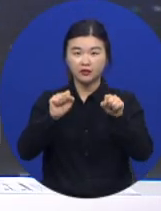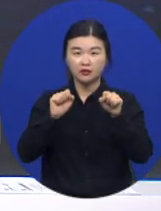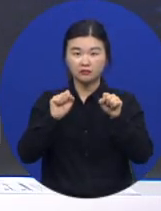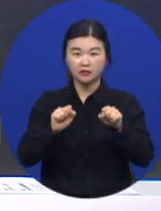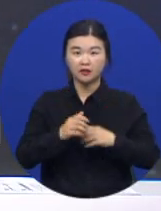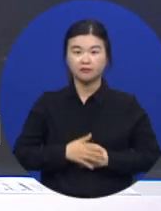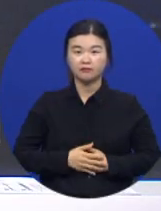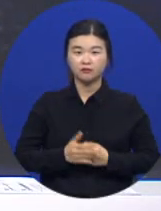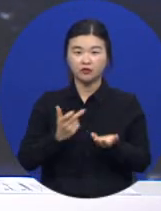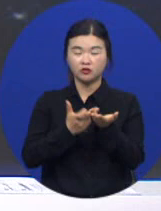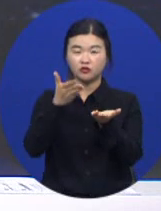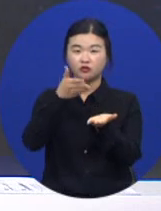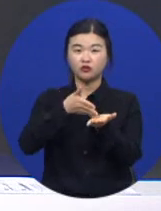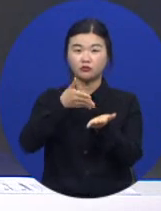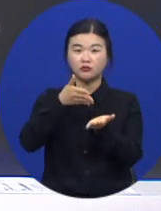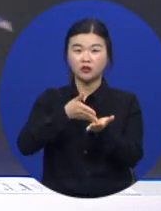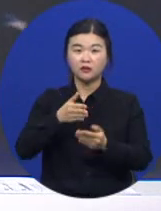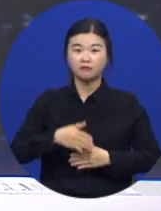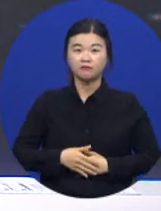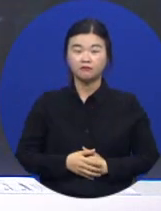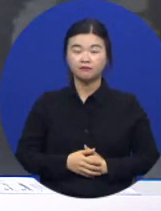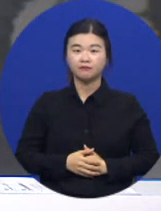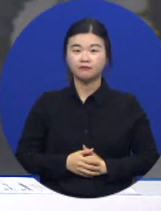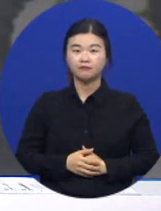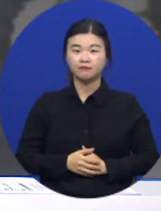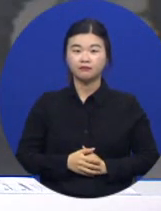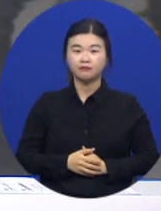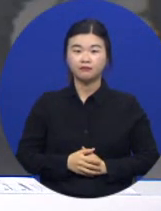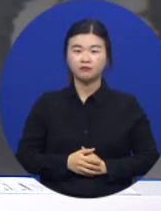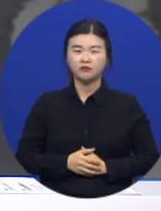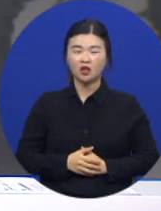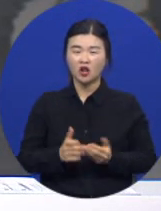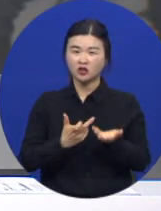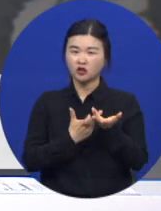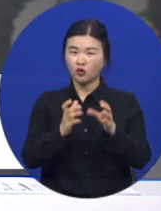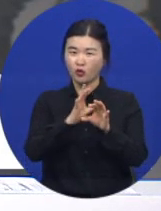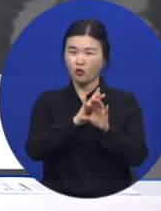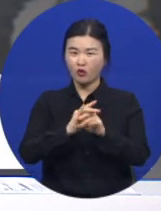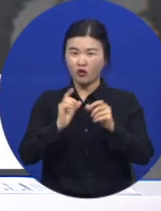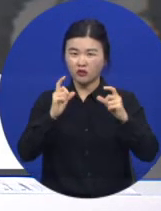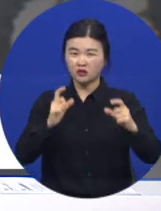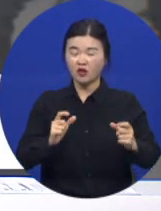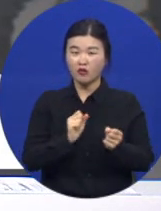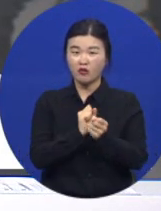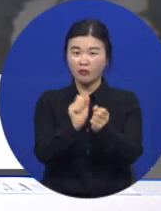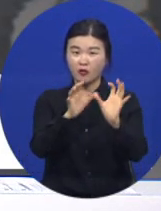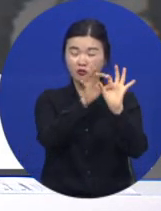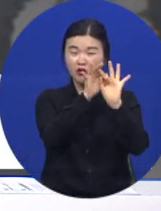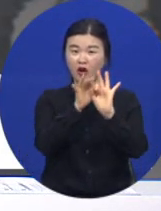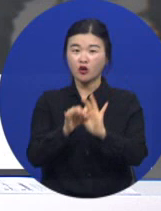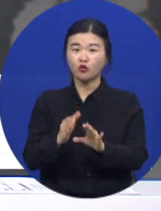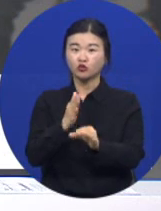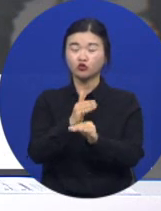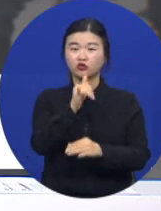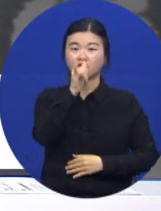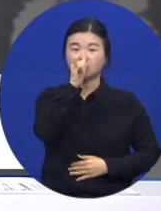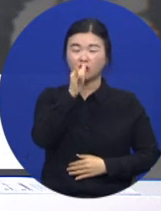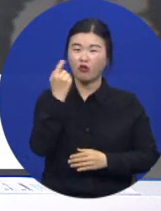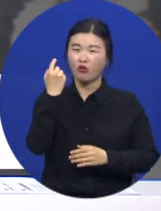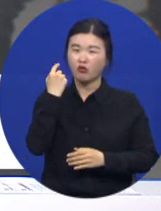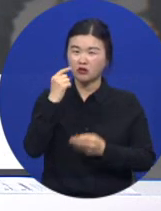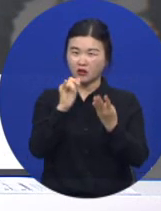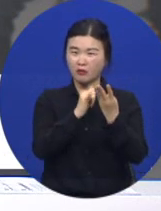시청자 여러분 안녕하십니까? 뉴스데스크 제주입니다. 제주의 코로나19 지역 감염이 멈추지 않고 있습니다.